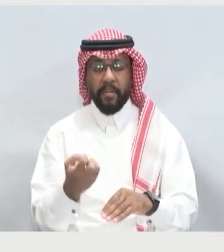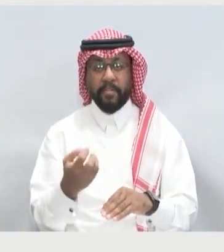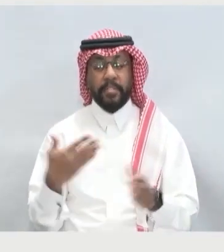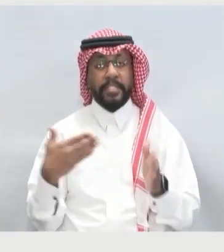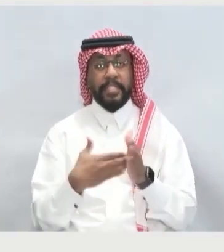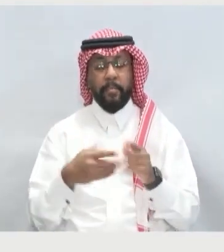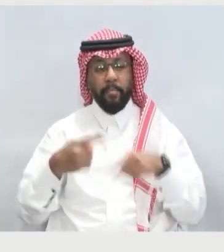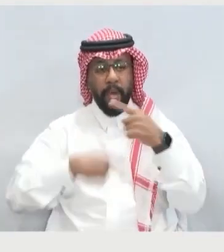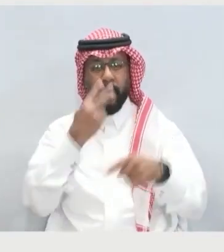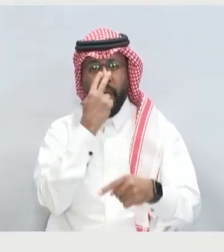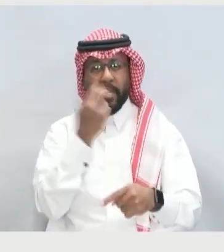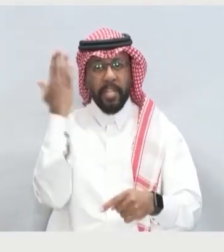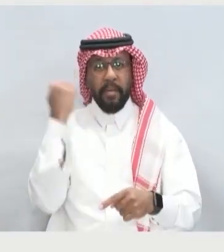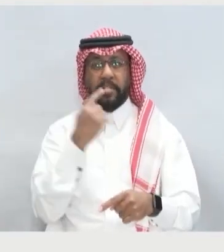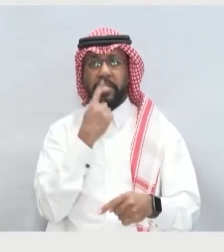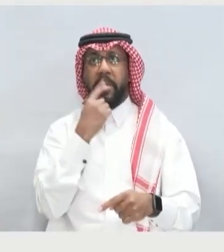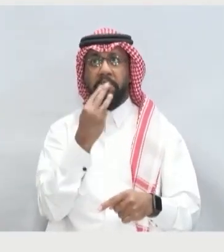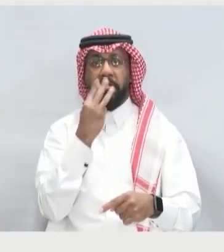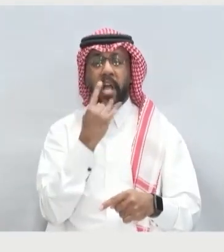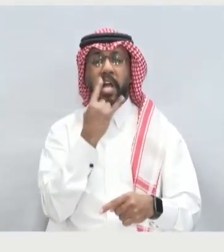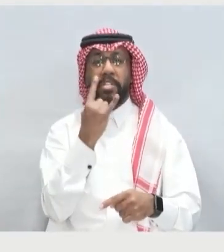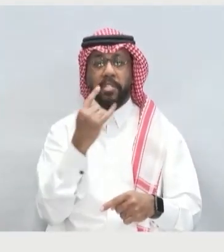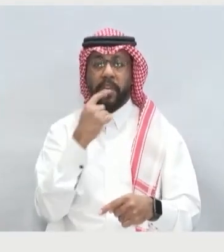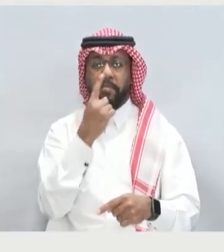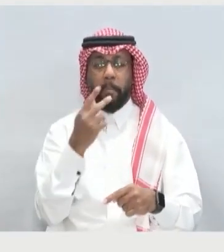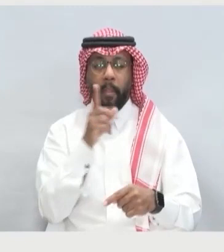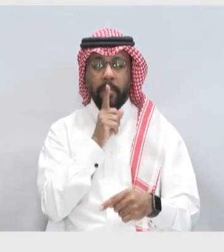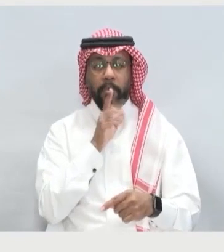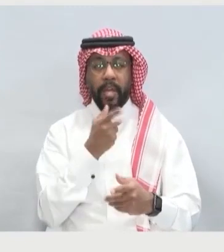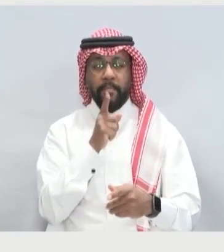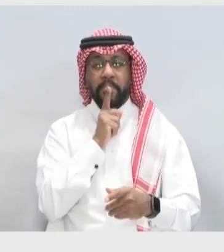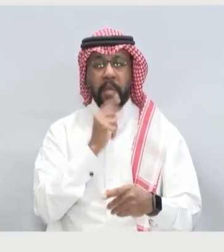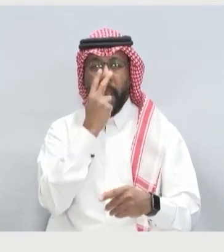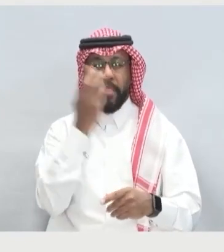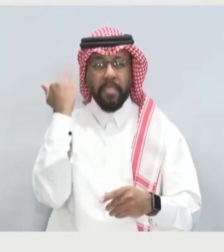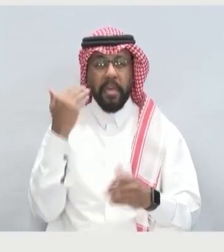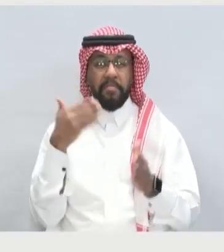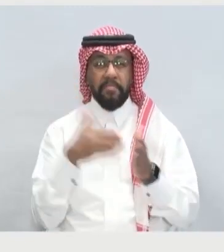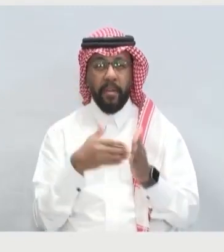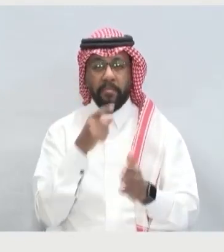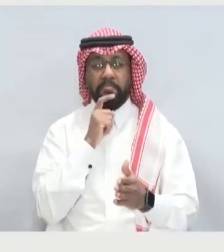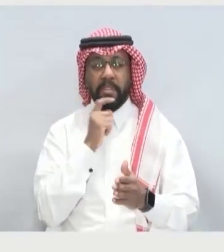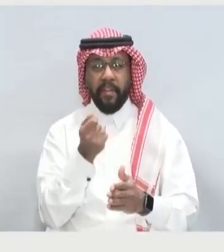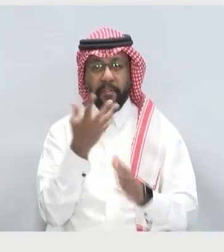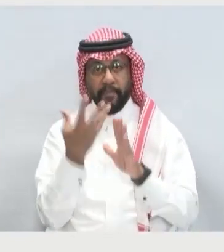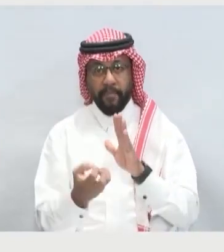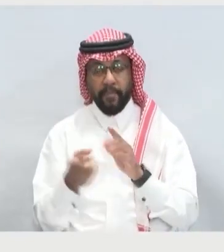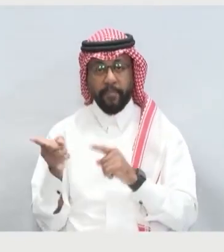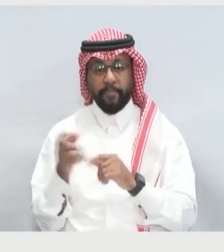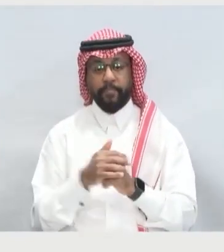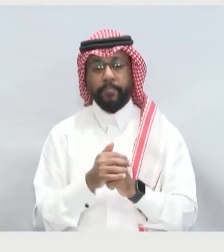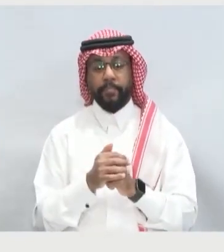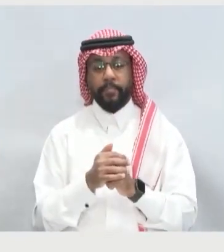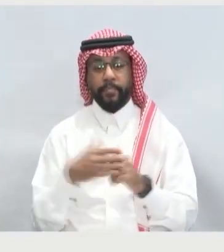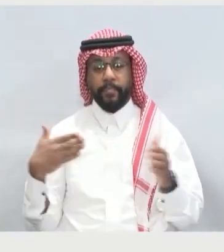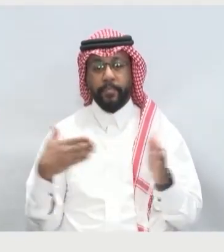نظير استهلاك المتراكم للسنوات وكذلك اجمالي الممتلكات والمصانع والمعدات ايضا يعتبر من الاصول